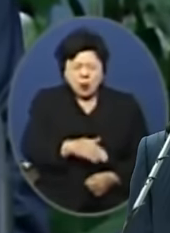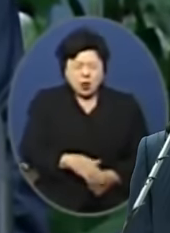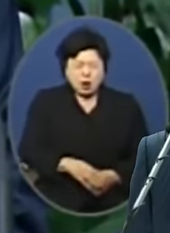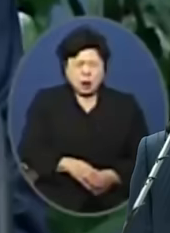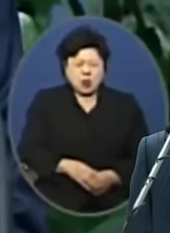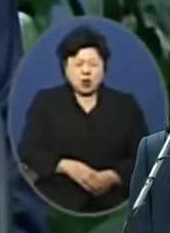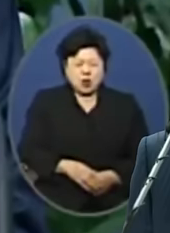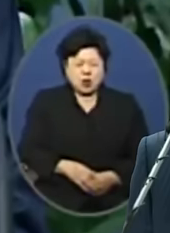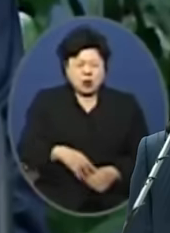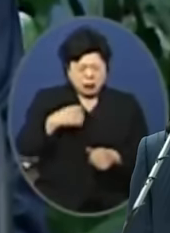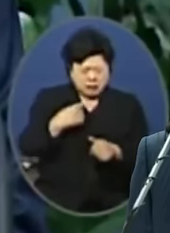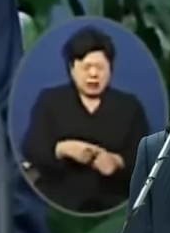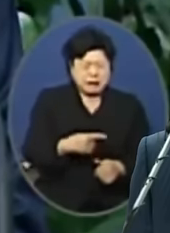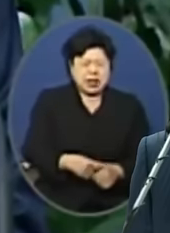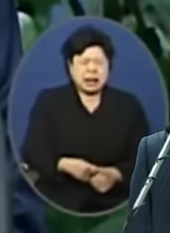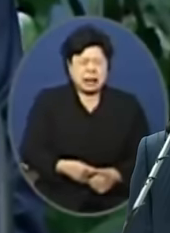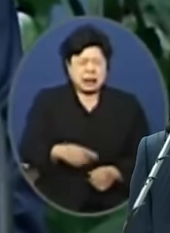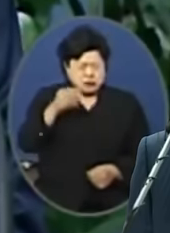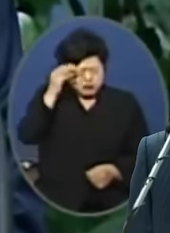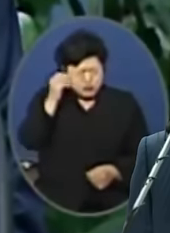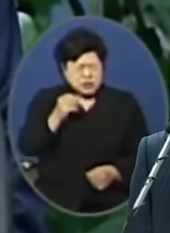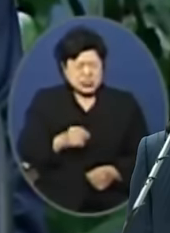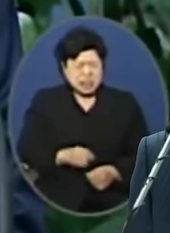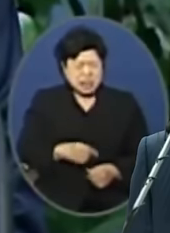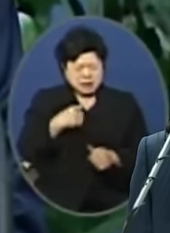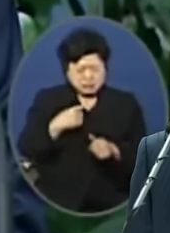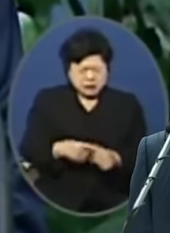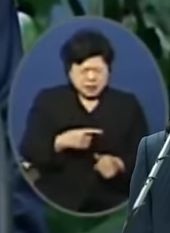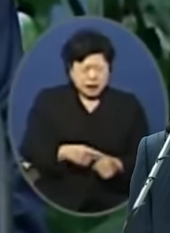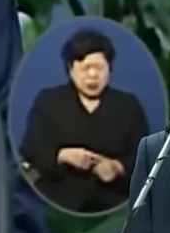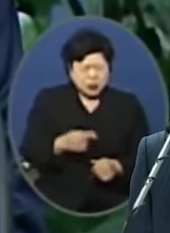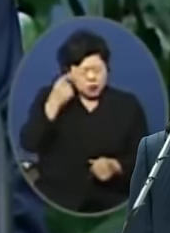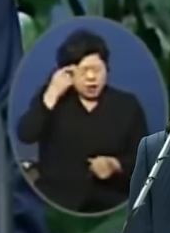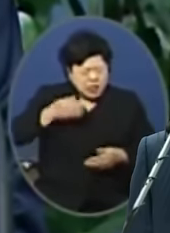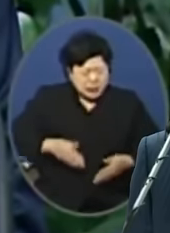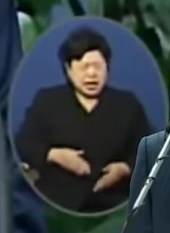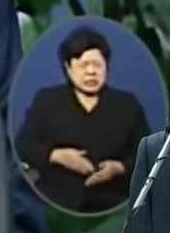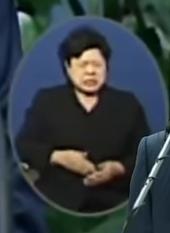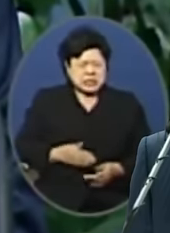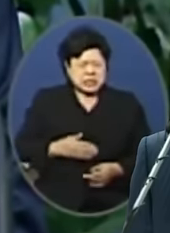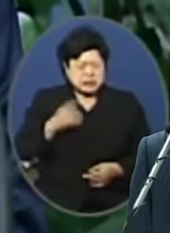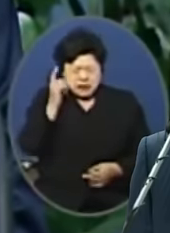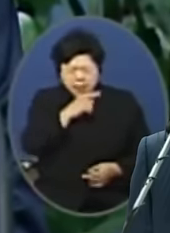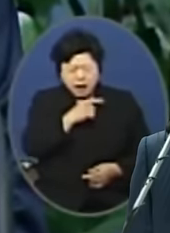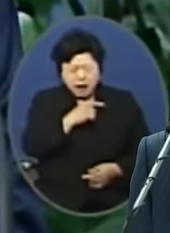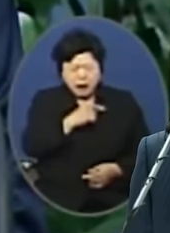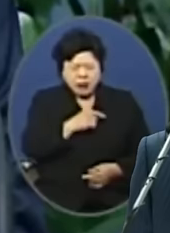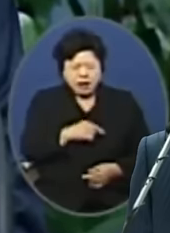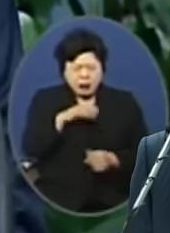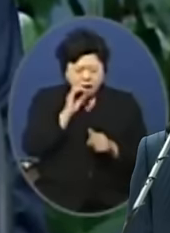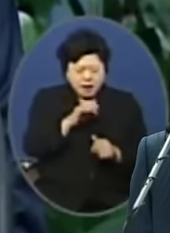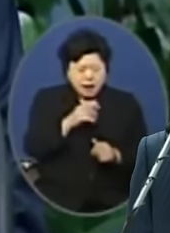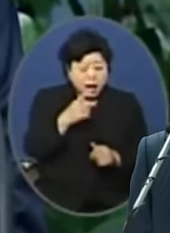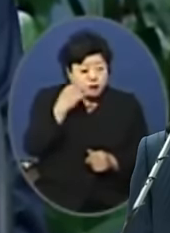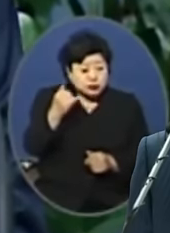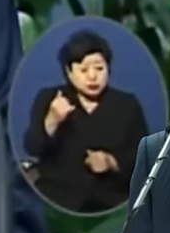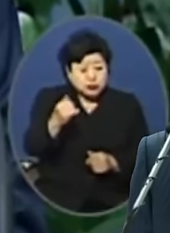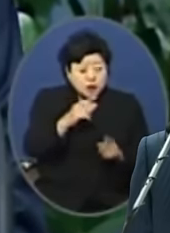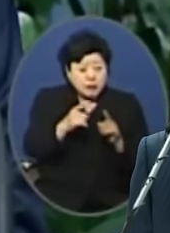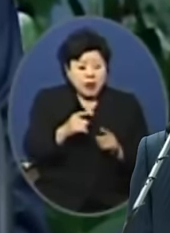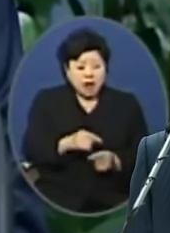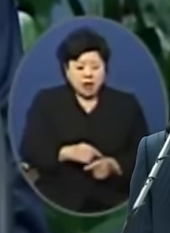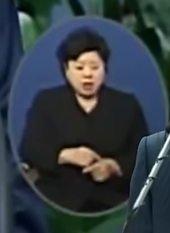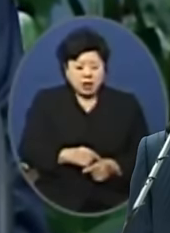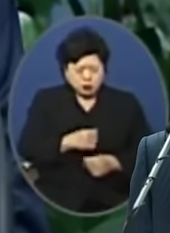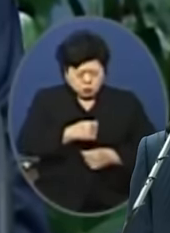바보 천치야, 네가 하는 것이 어디가다가 우리 집안에 태어나가지고 이런 골머리야, 그런 말은 부모는 화가 나니까